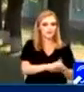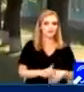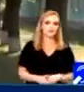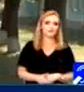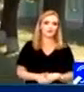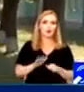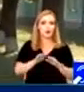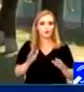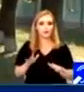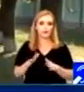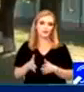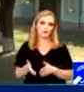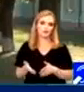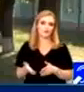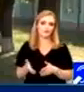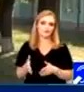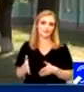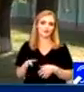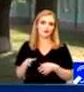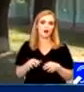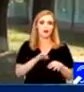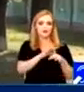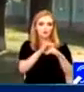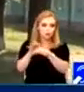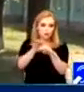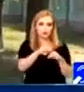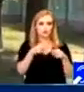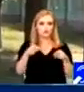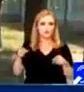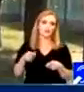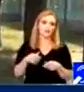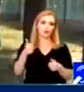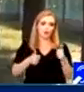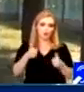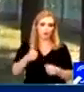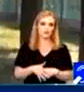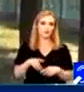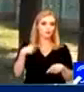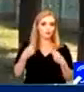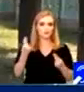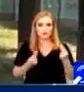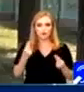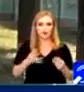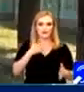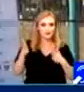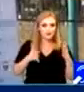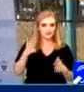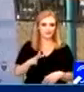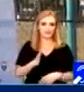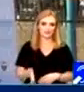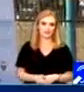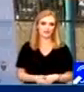promovați, copiii trebuie duși la turnee, copiii trebuie să fie tot timpul în mișcare, tot timpul trebuie să joacă, să facă cunoștință cu jocul acesta.